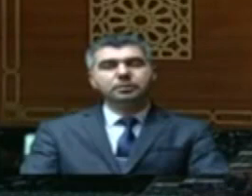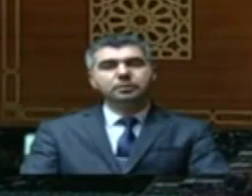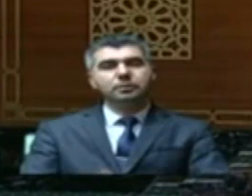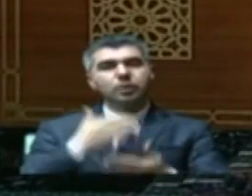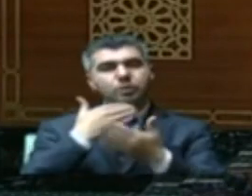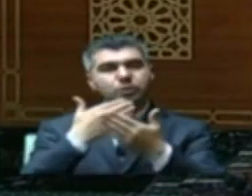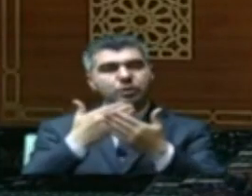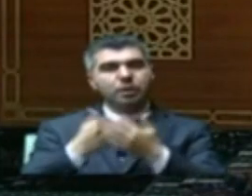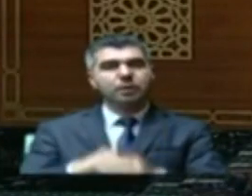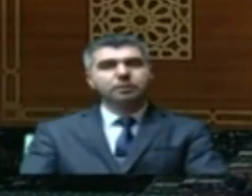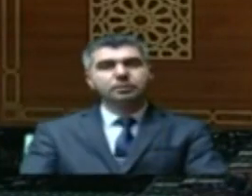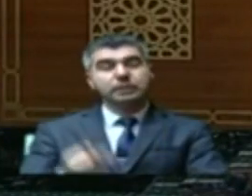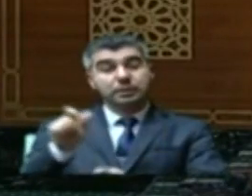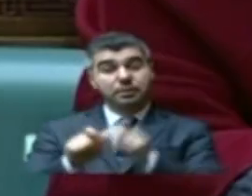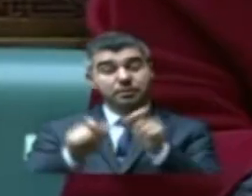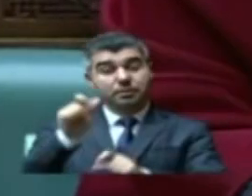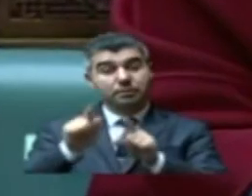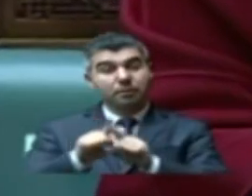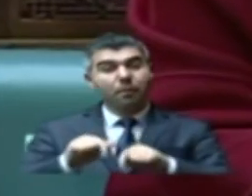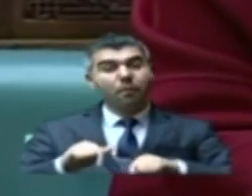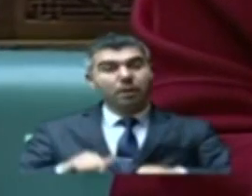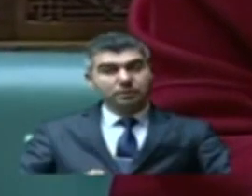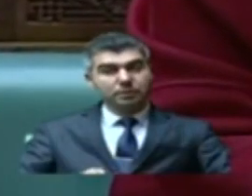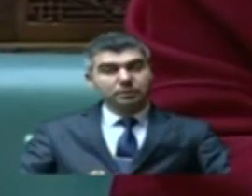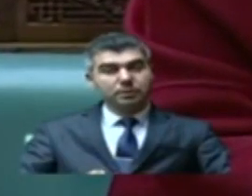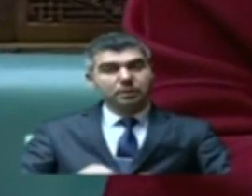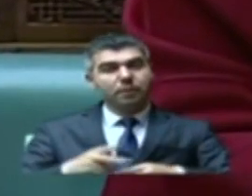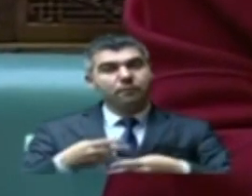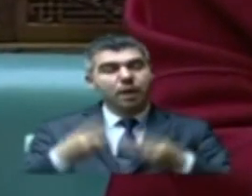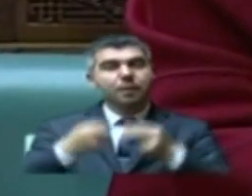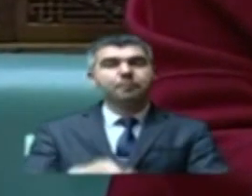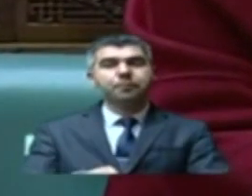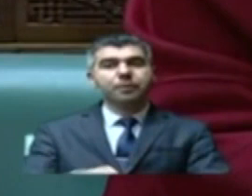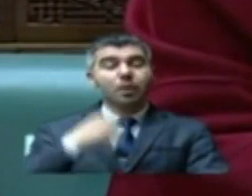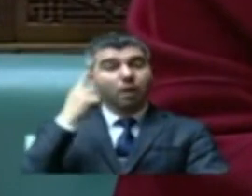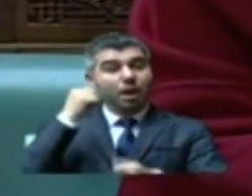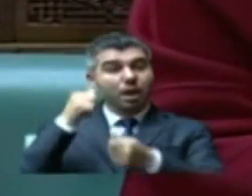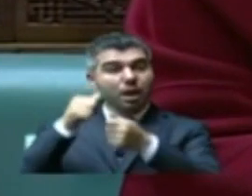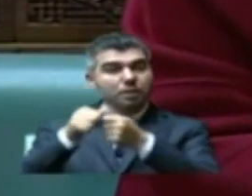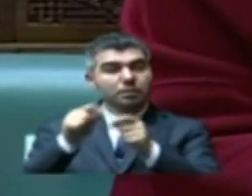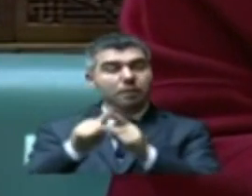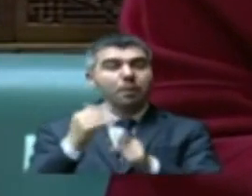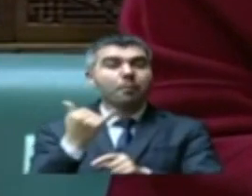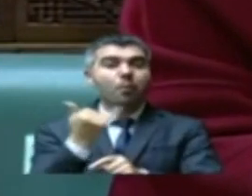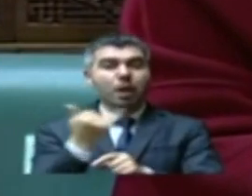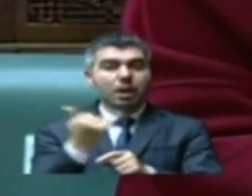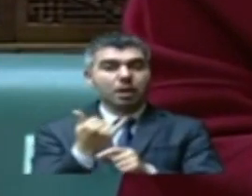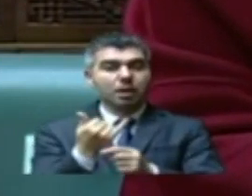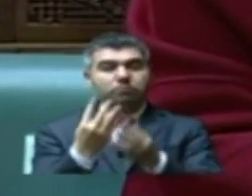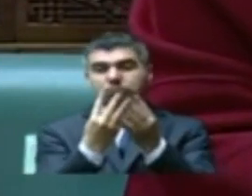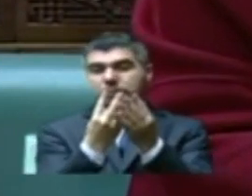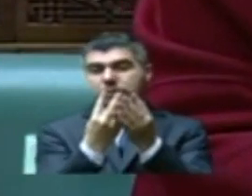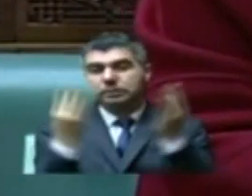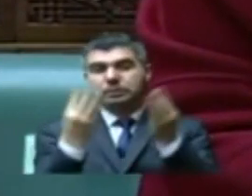سيد الرئيس، شكرا سيد الوزير على المعطيات التي تفضلتم بها. أريد أن أؤكد على أهمية الأحزمة الخضراء من جانب البيئة